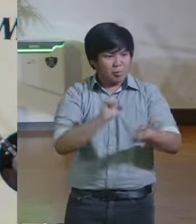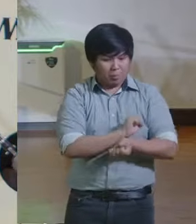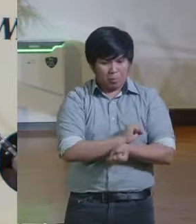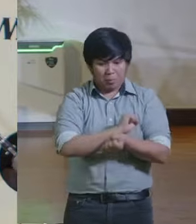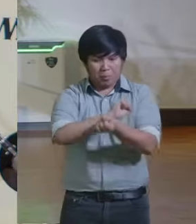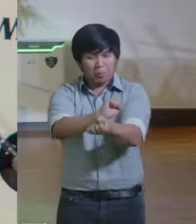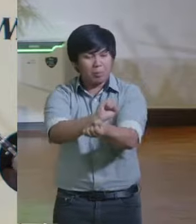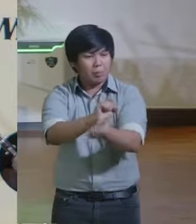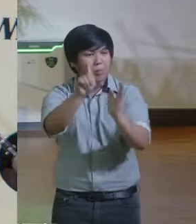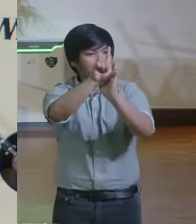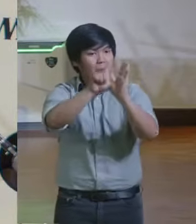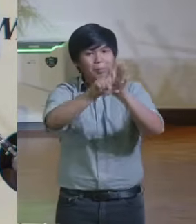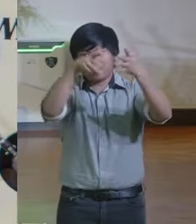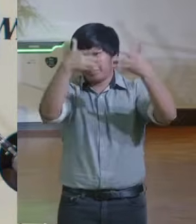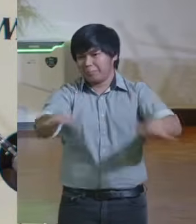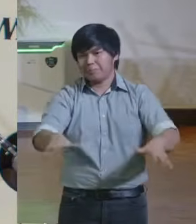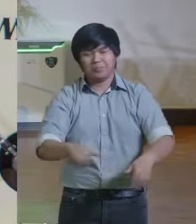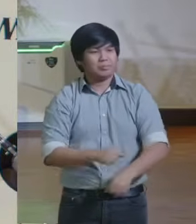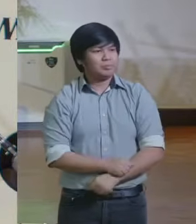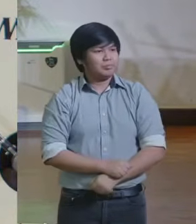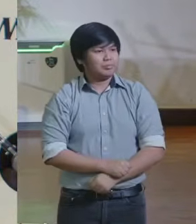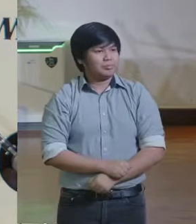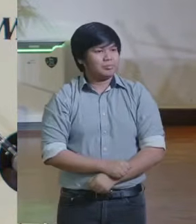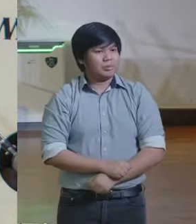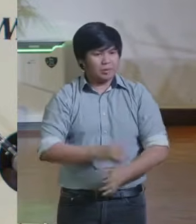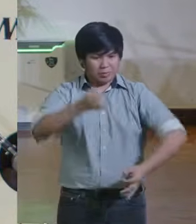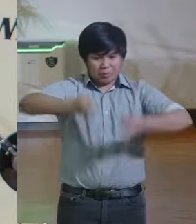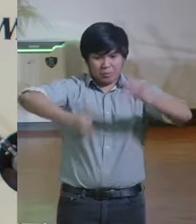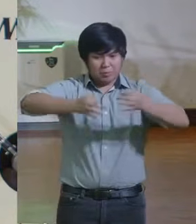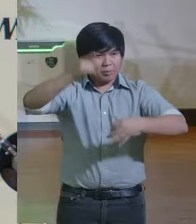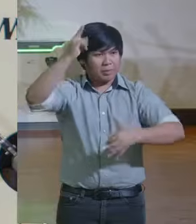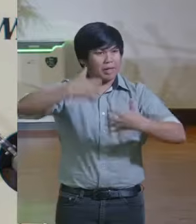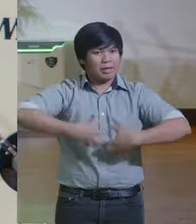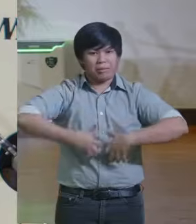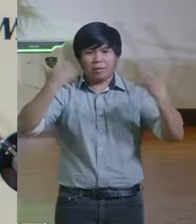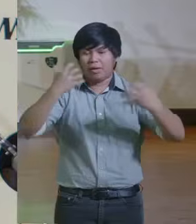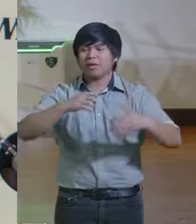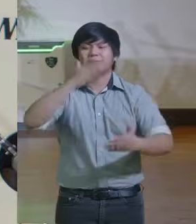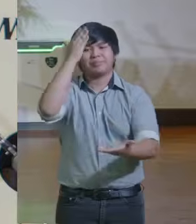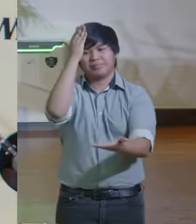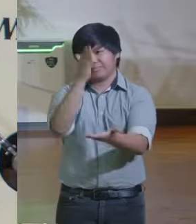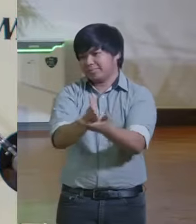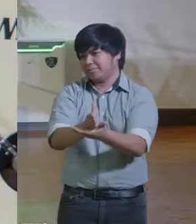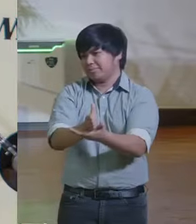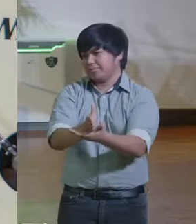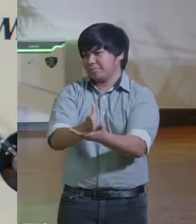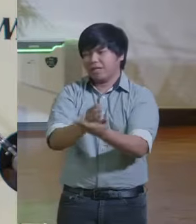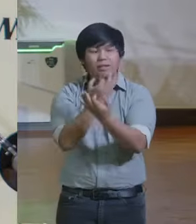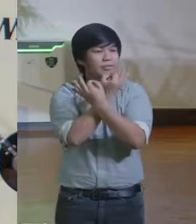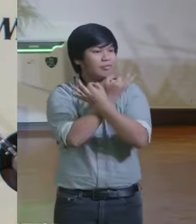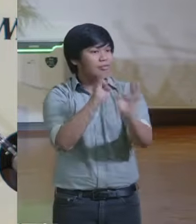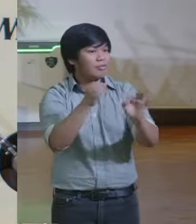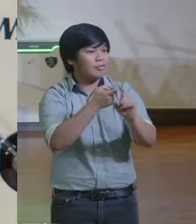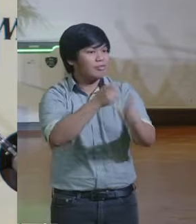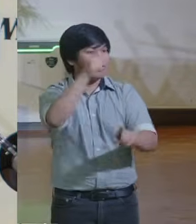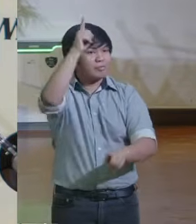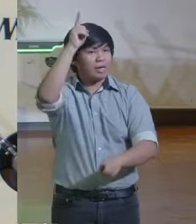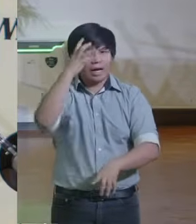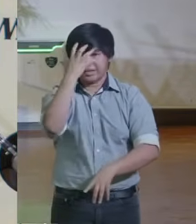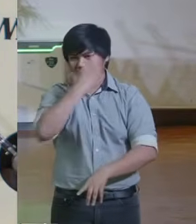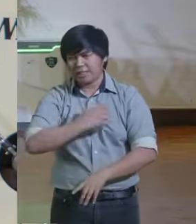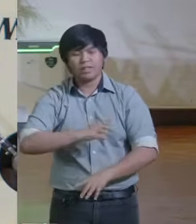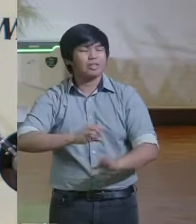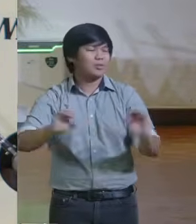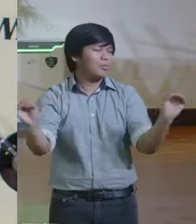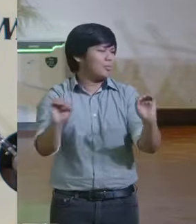batas, kalayaan mula sa paghuhusga ng Diyos, kalayaan mula sa puot ng